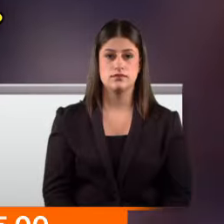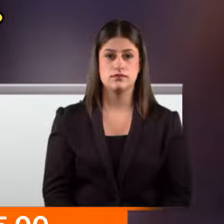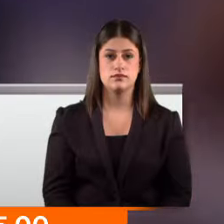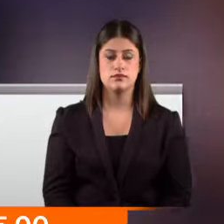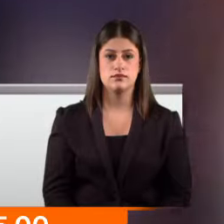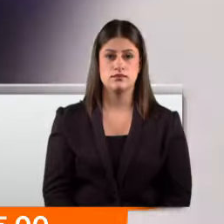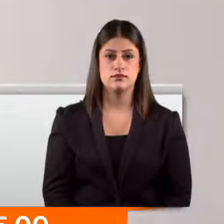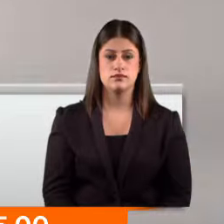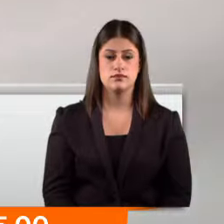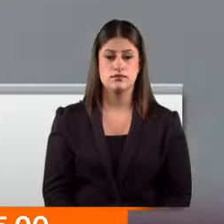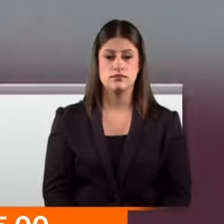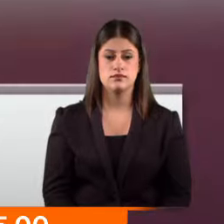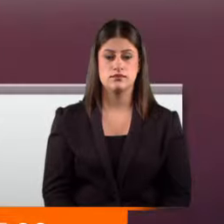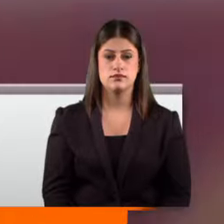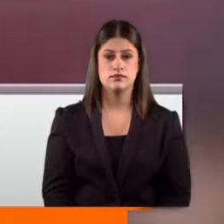hiç